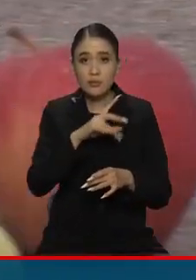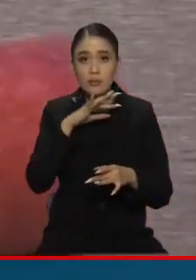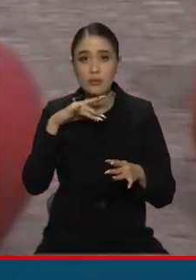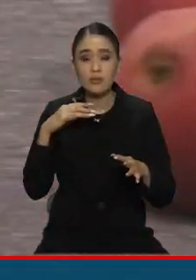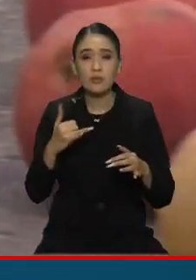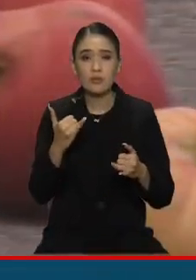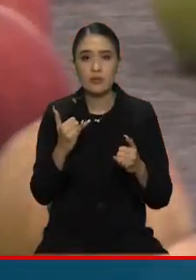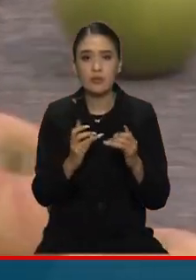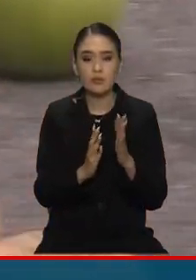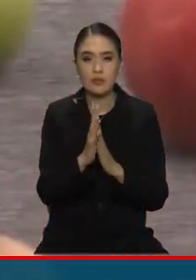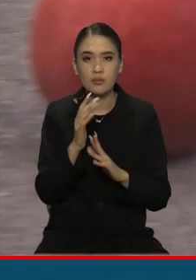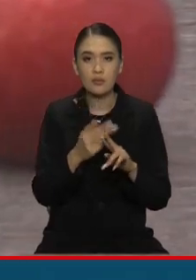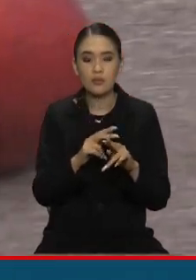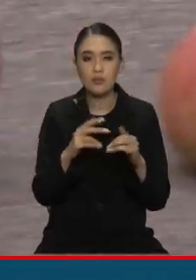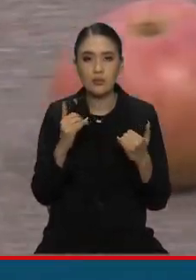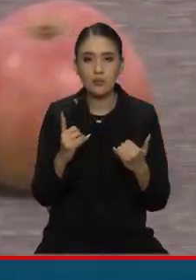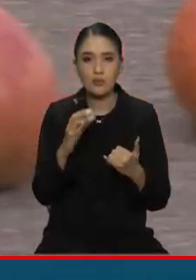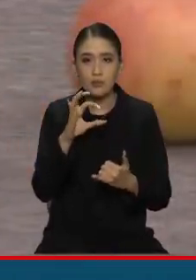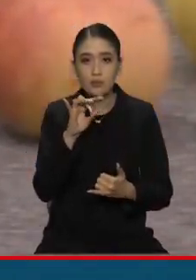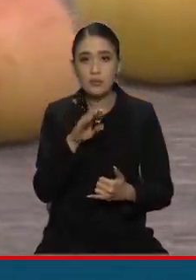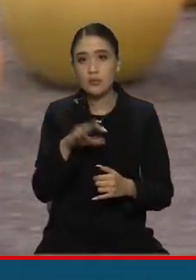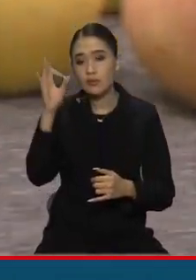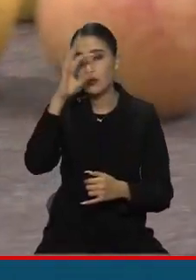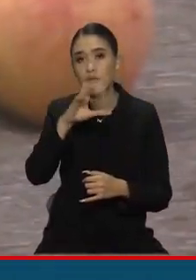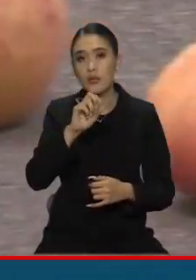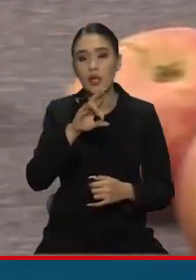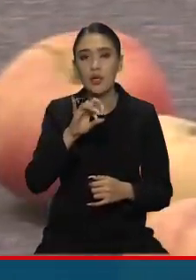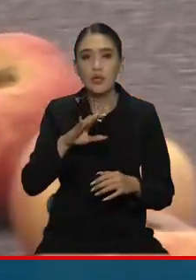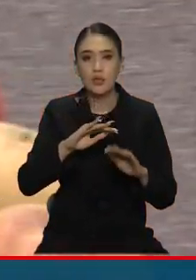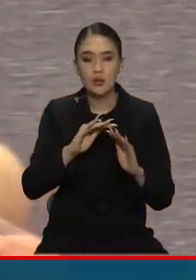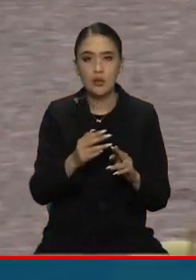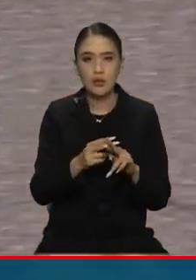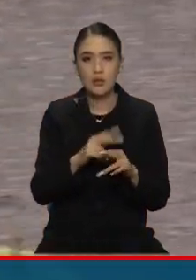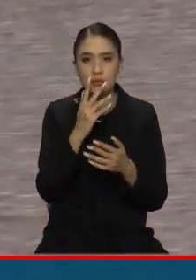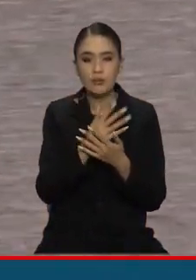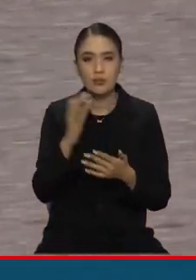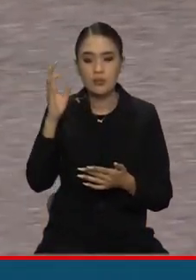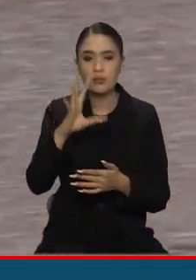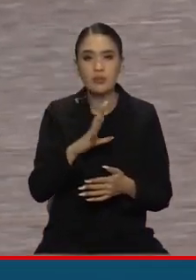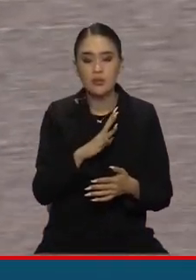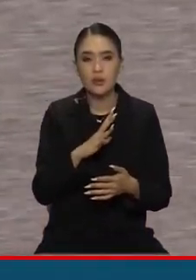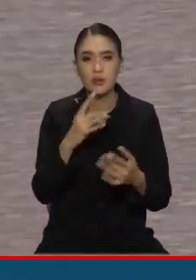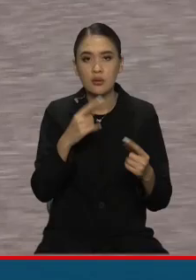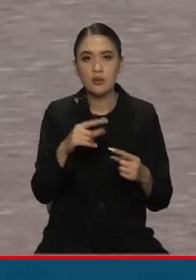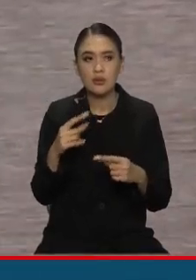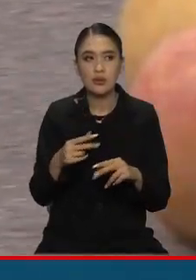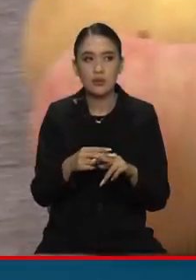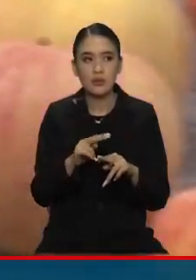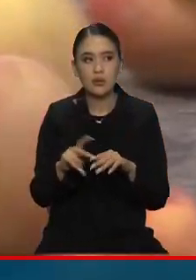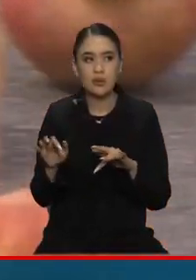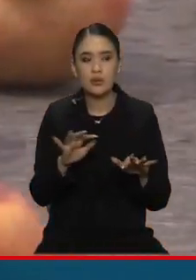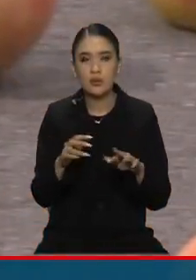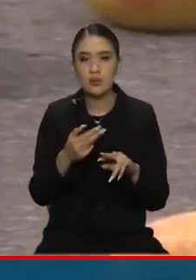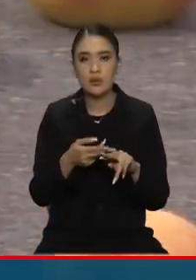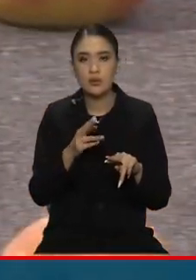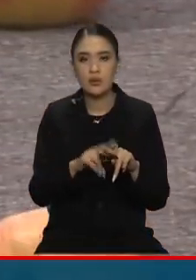көрінеді. Ал бұл селқостық сорттың сиреуіне апорттың азаюына әкеледі. Бұдан бөлек ғалымдар алманың азаюын сирек сорттарда